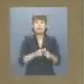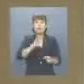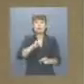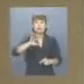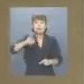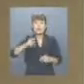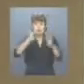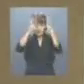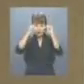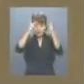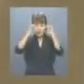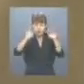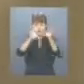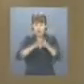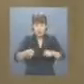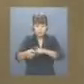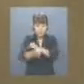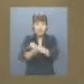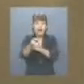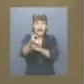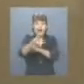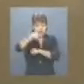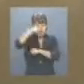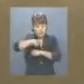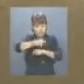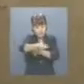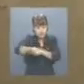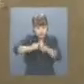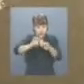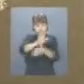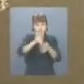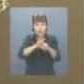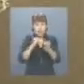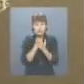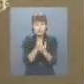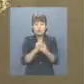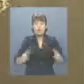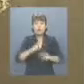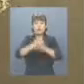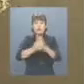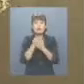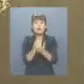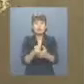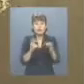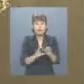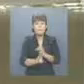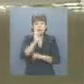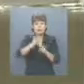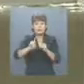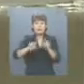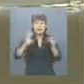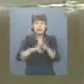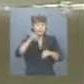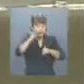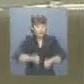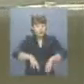โรงสีข้าวไทยระบุว่าจะเสนอให้กระทรวงพาณิชย์ช่วยเหลือผู้ประกอบการโรงสีที่ขณะนี้มีความเสียหายจากน้ำท่วมโดยปล่อ